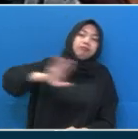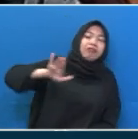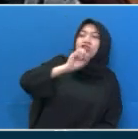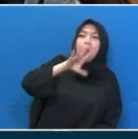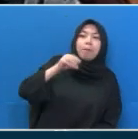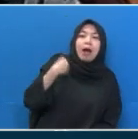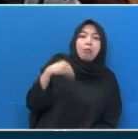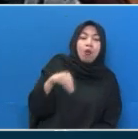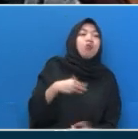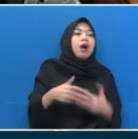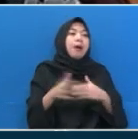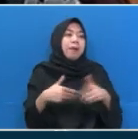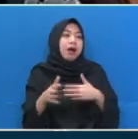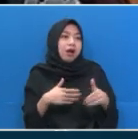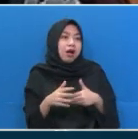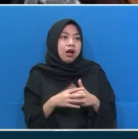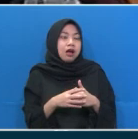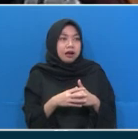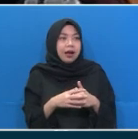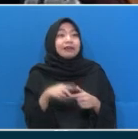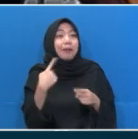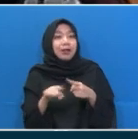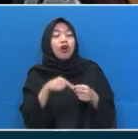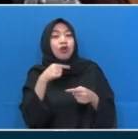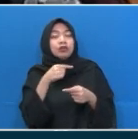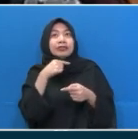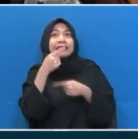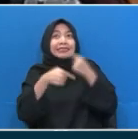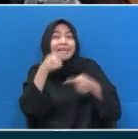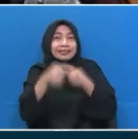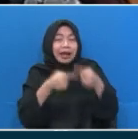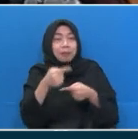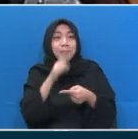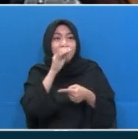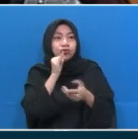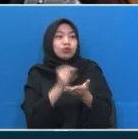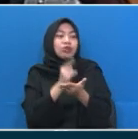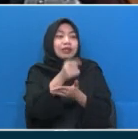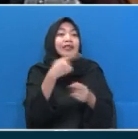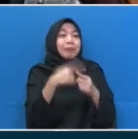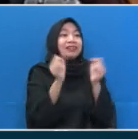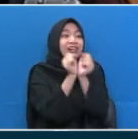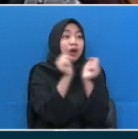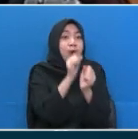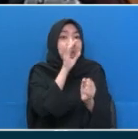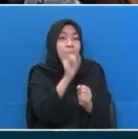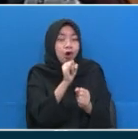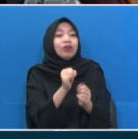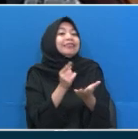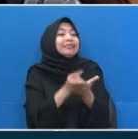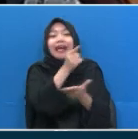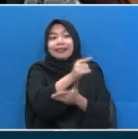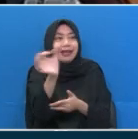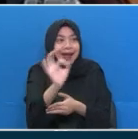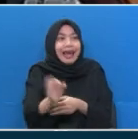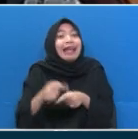berbohong nanti memberikan kesaksian palsu itu ada ancaman pidananya tapi kalau terdakwa berbohong tidak ada sanksinya namun namun